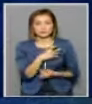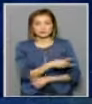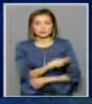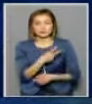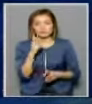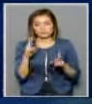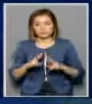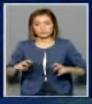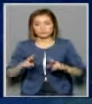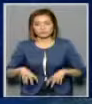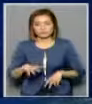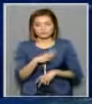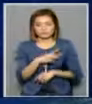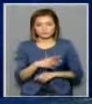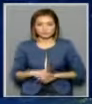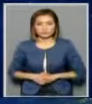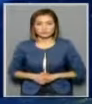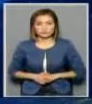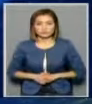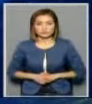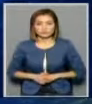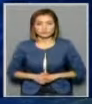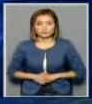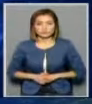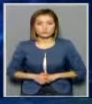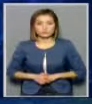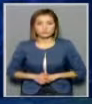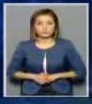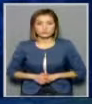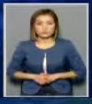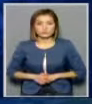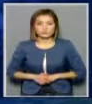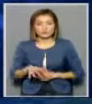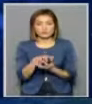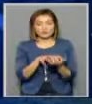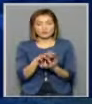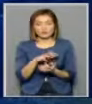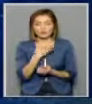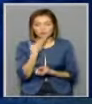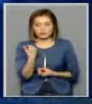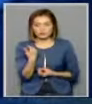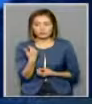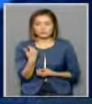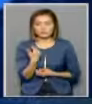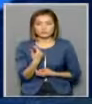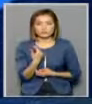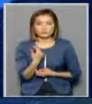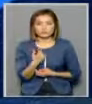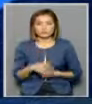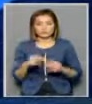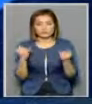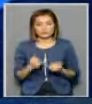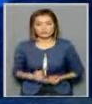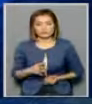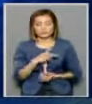келіп қарады, бәріміз қарадық. Сиырдың аузы көріктеп кетті, шөп ештеңе жемей тұрып алып, бірден жүріп кетті. Сосын